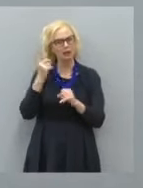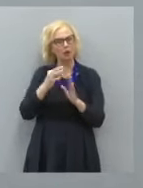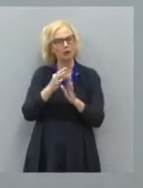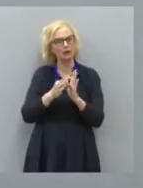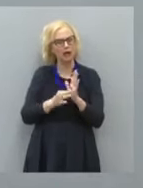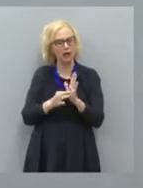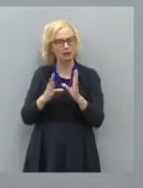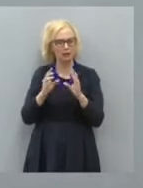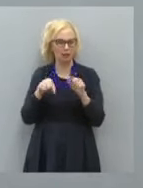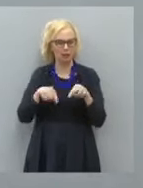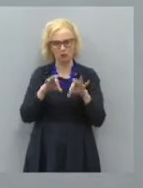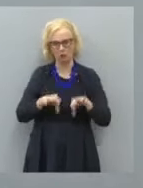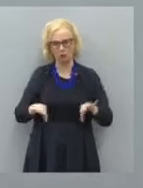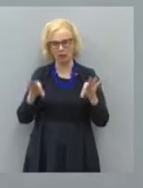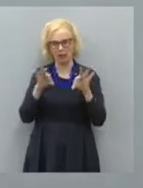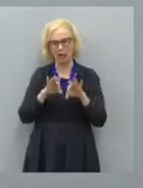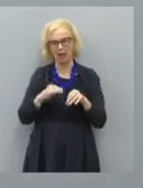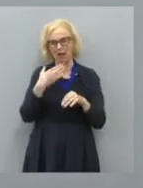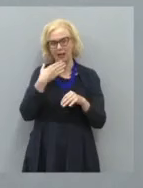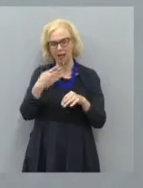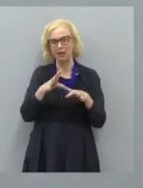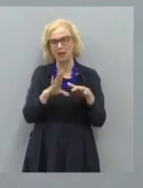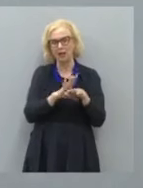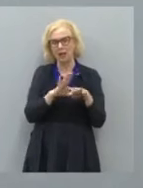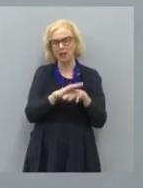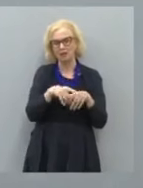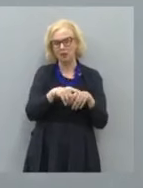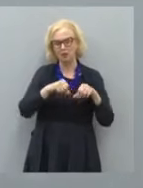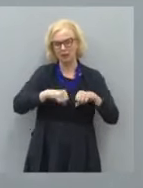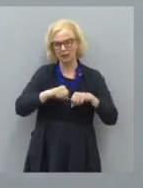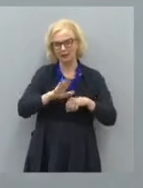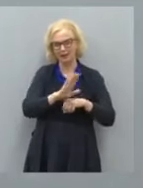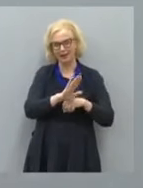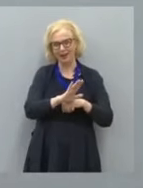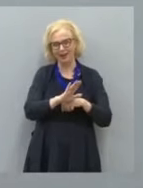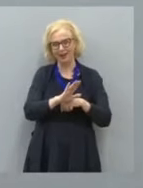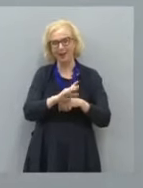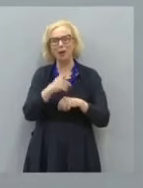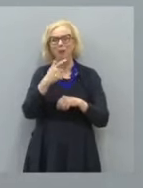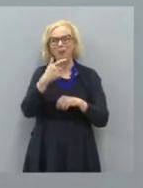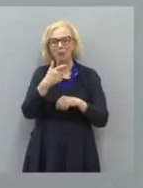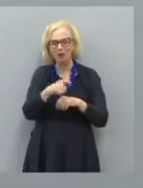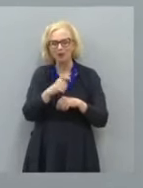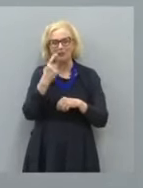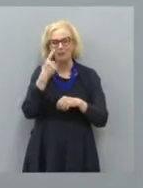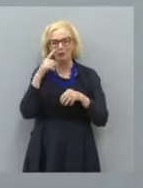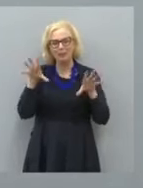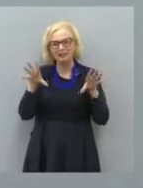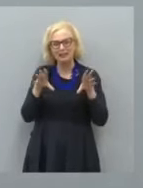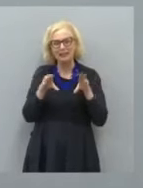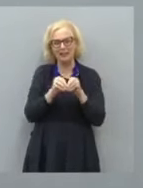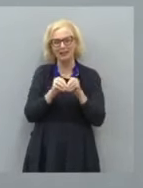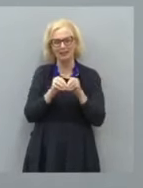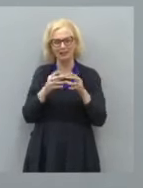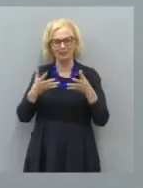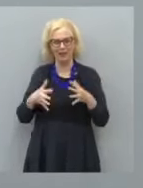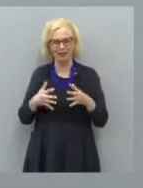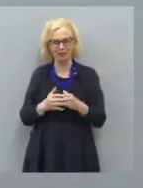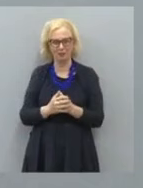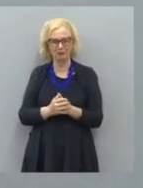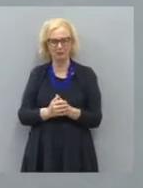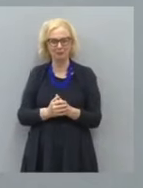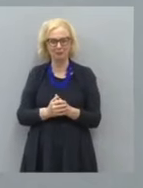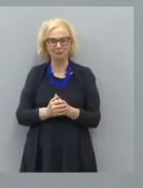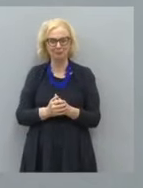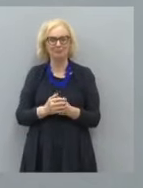qua voglio ringraziare la trans ford e della sanità perché si è trovata una sintesi è praticamente le diciamo che